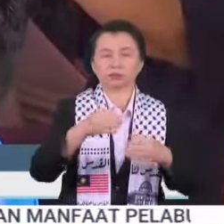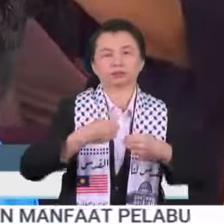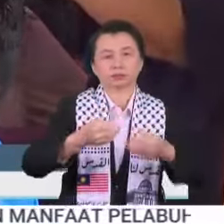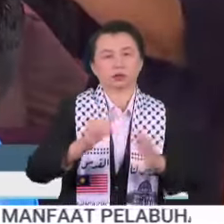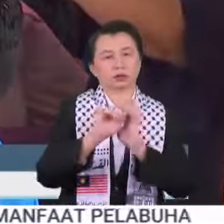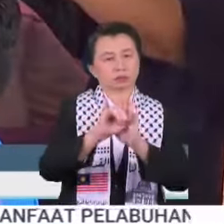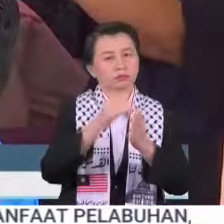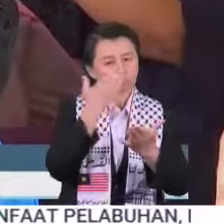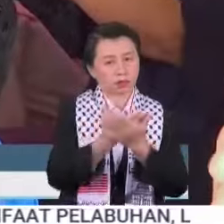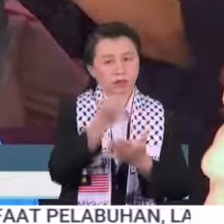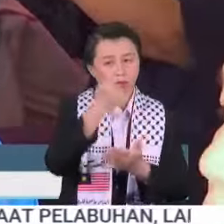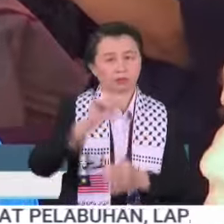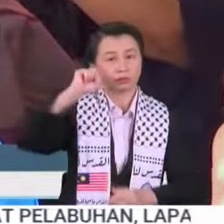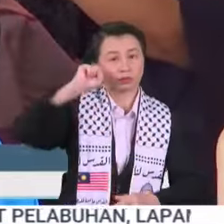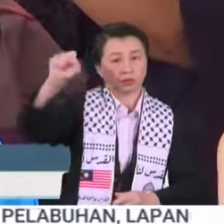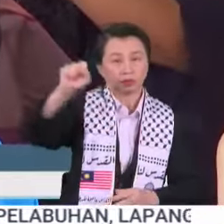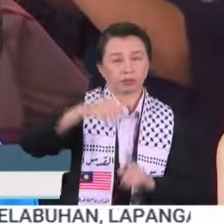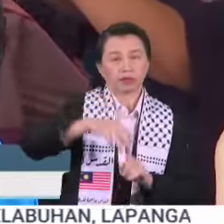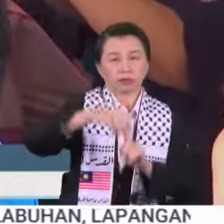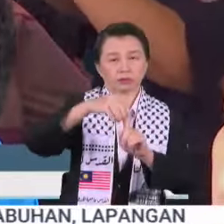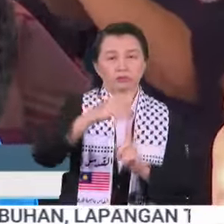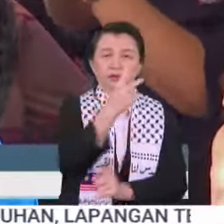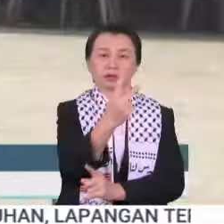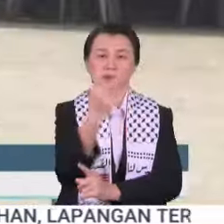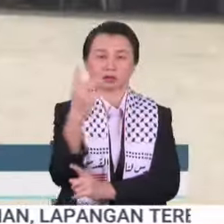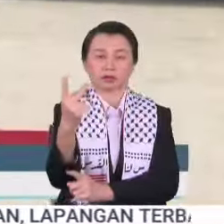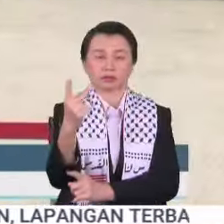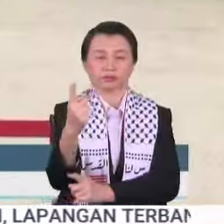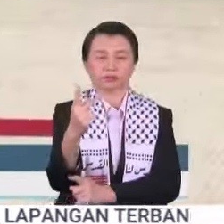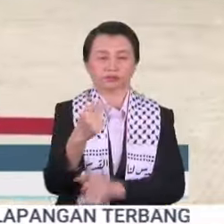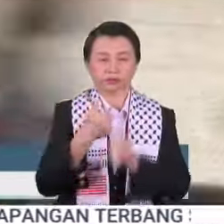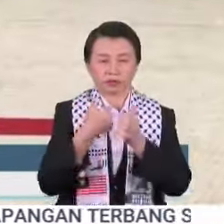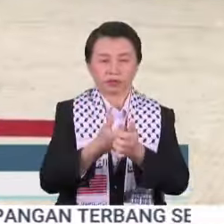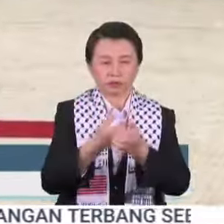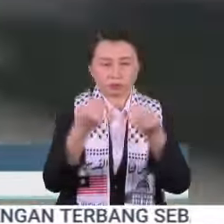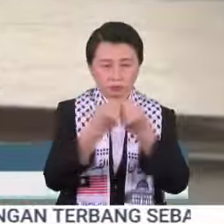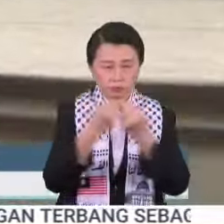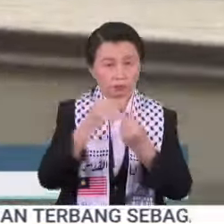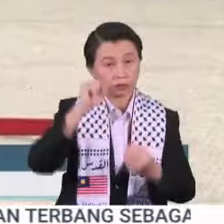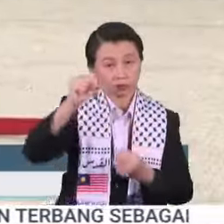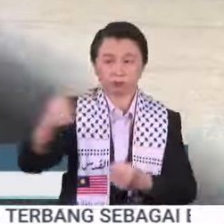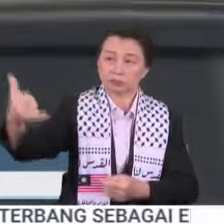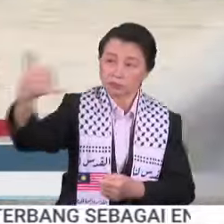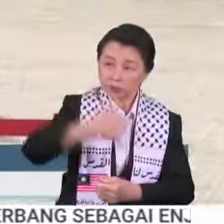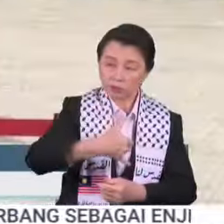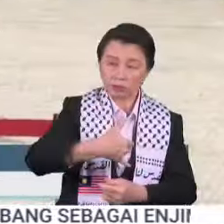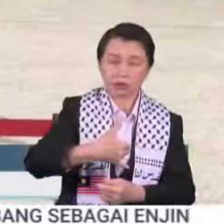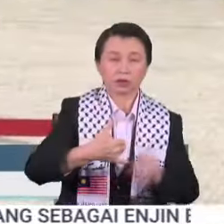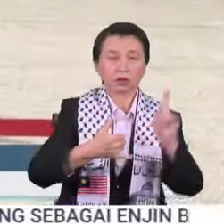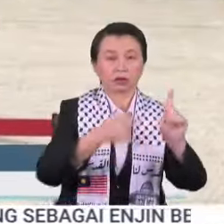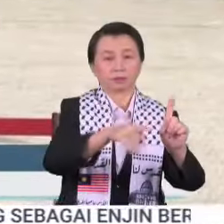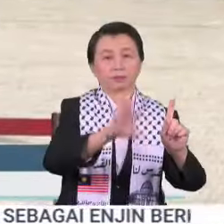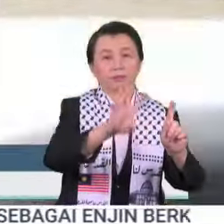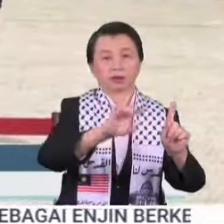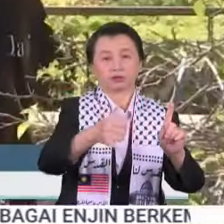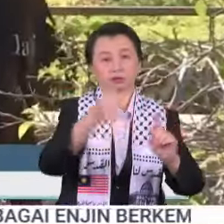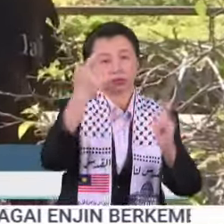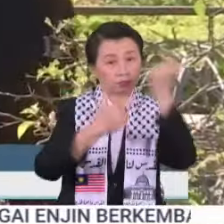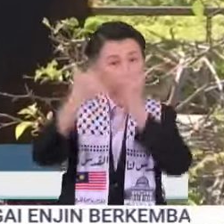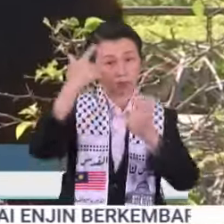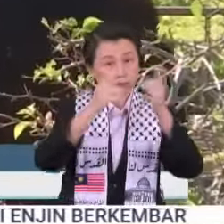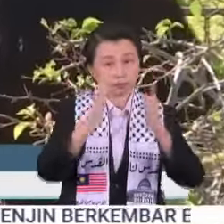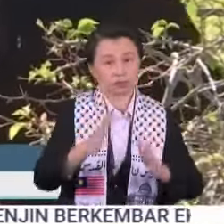memberikan imej baik kepada Sabah khususnya Kota Kinabalu. Berdasarkan statistik, Sabah menerima kehadiran 1.4 juta